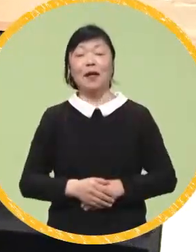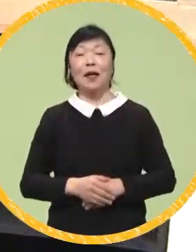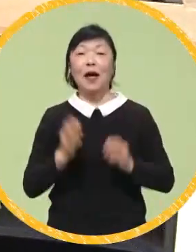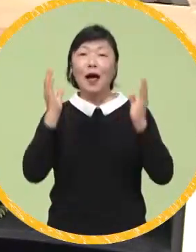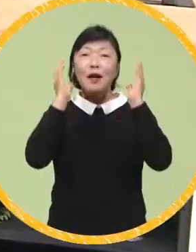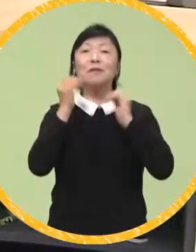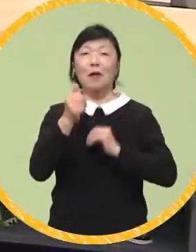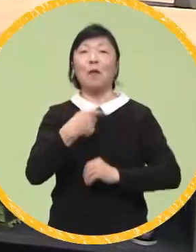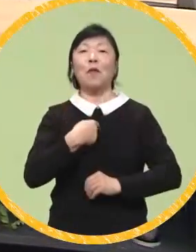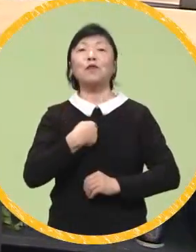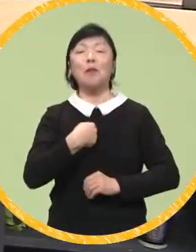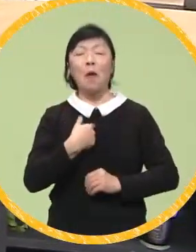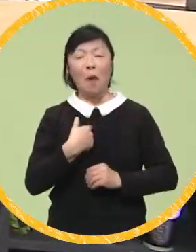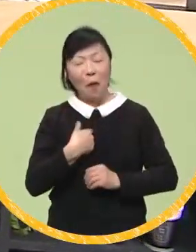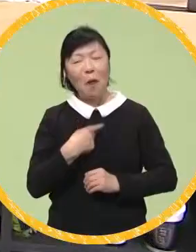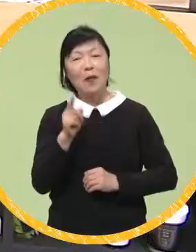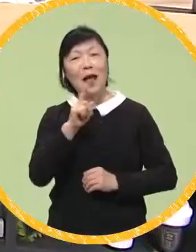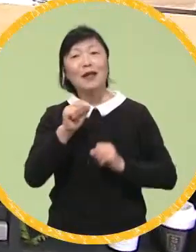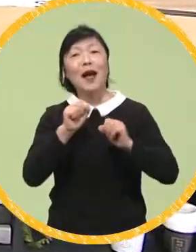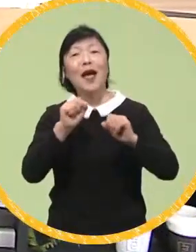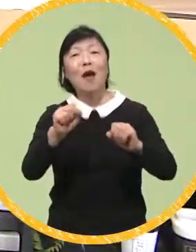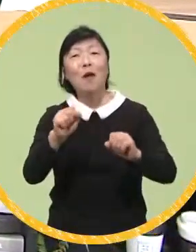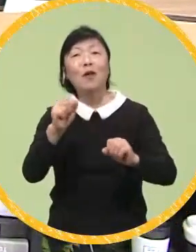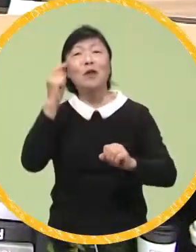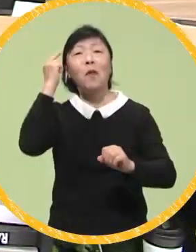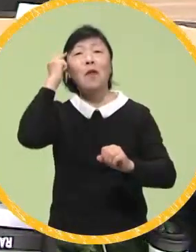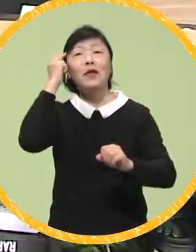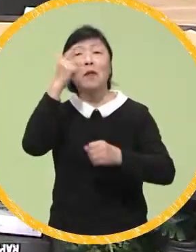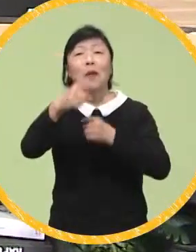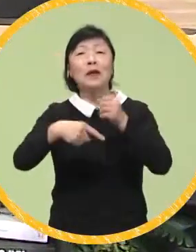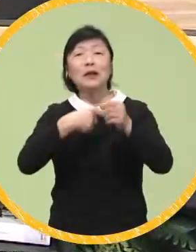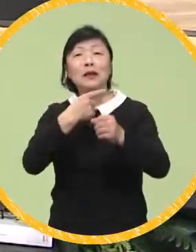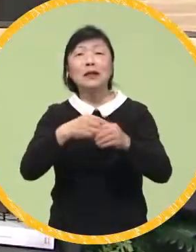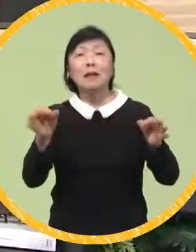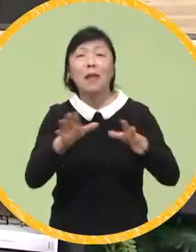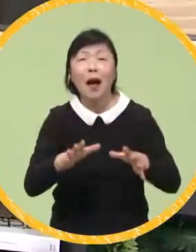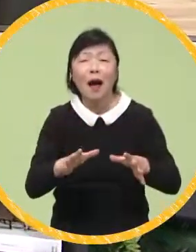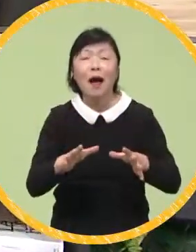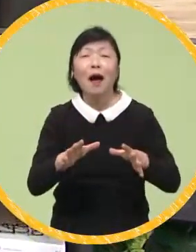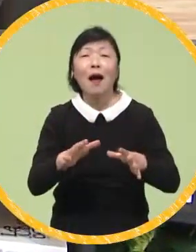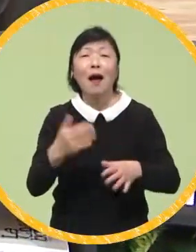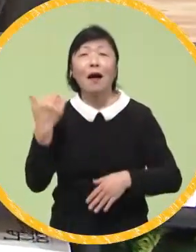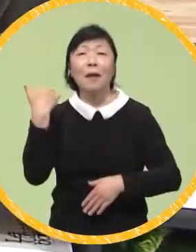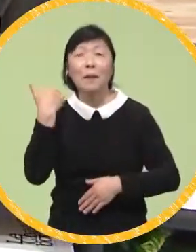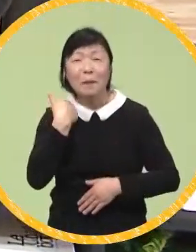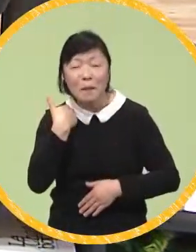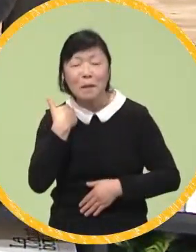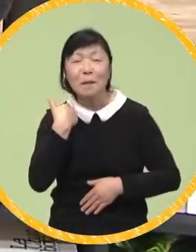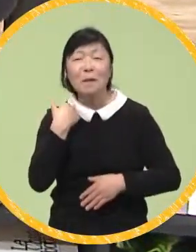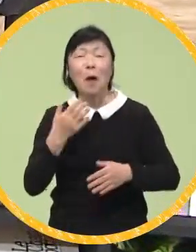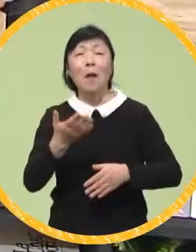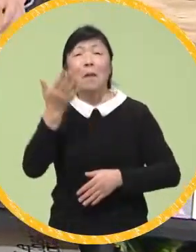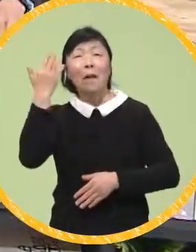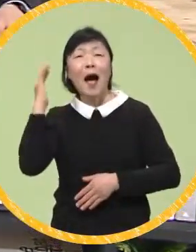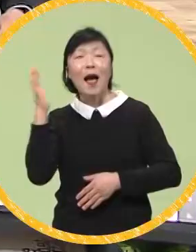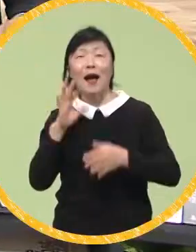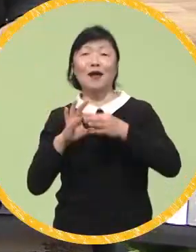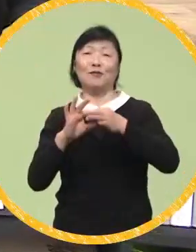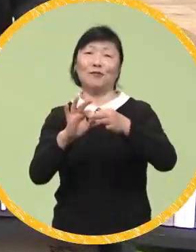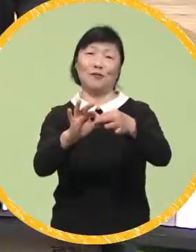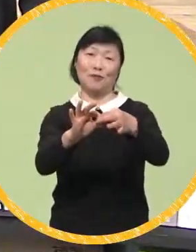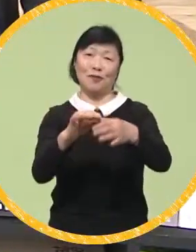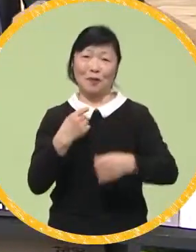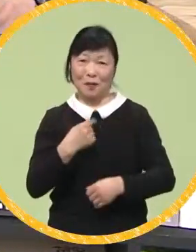イカロスかなぁと思っては年明けを迎えるって言うネウロ精いっぱいいると思い